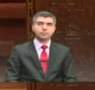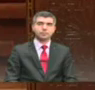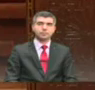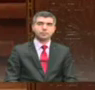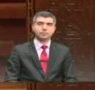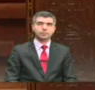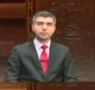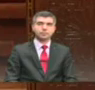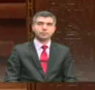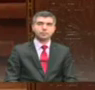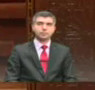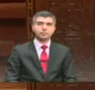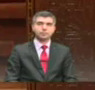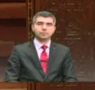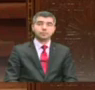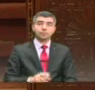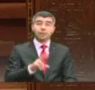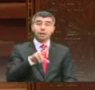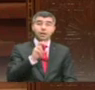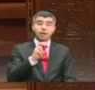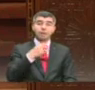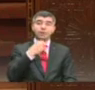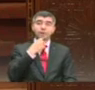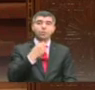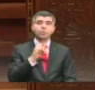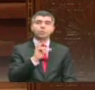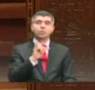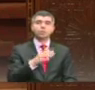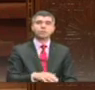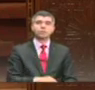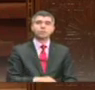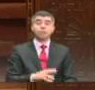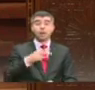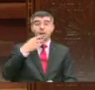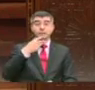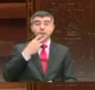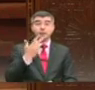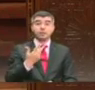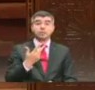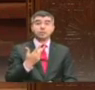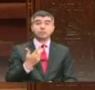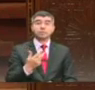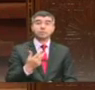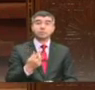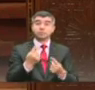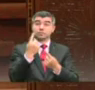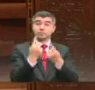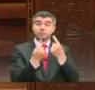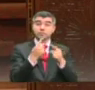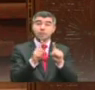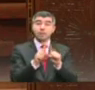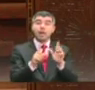لا لا، خصنا نعرفوا علاش كنهضروا. حنا كنهضروا على احياء غير